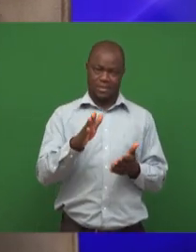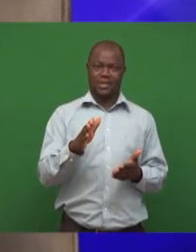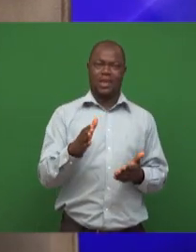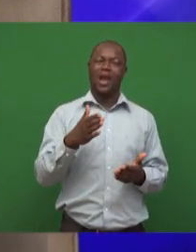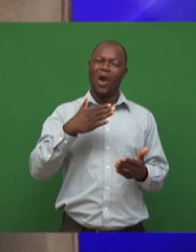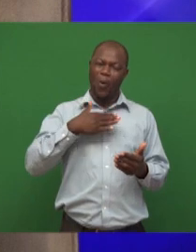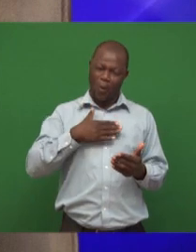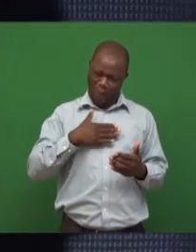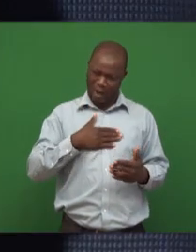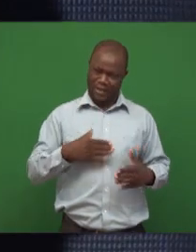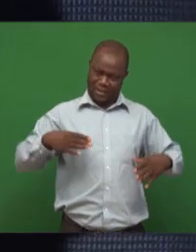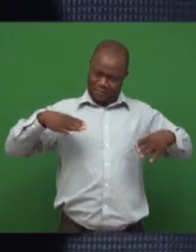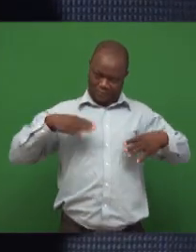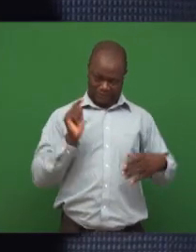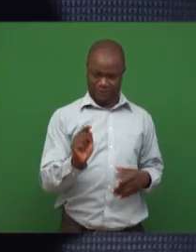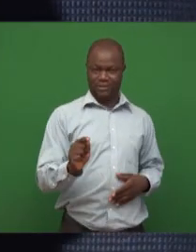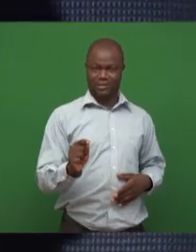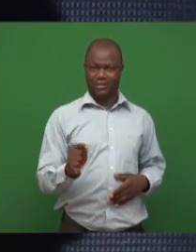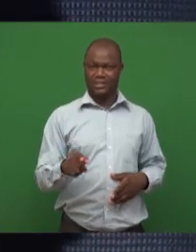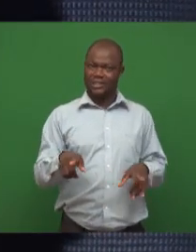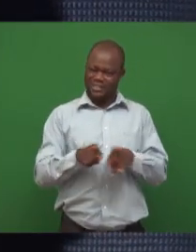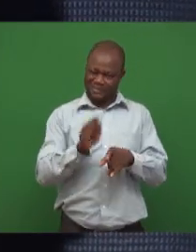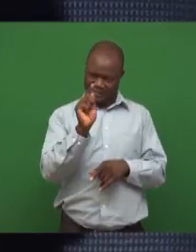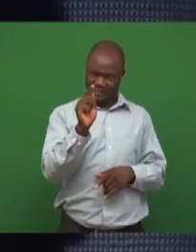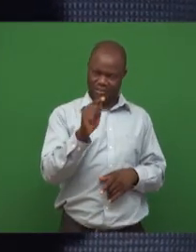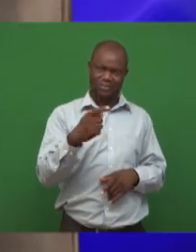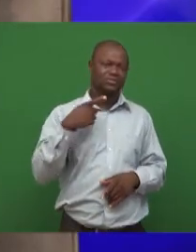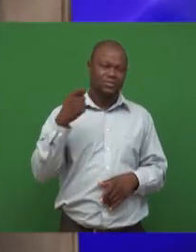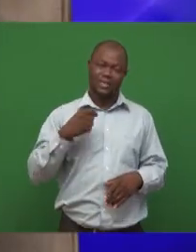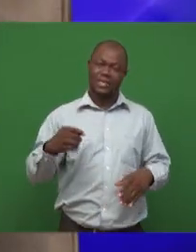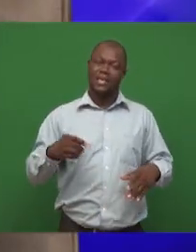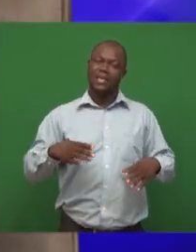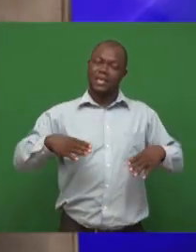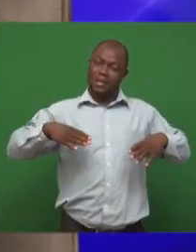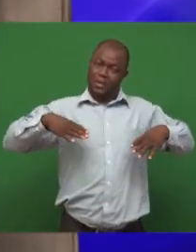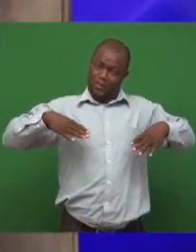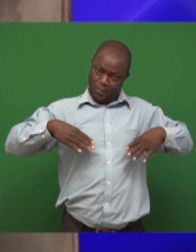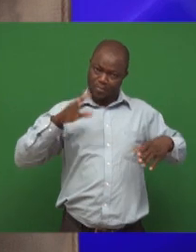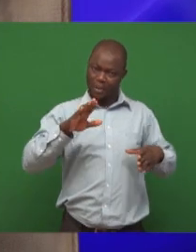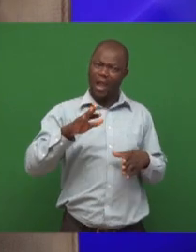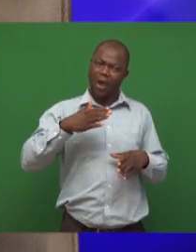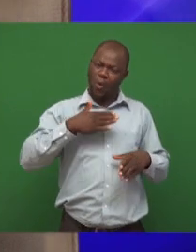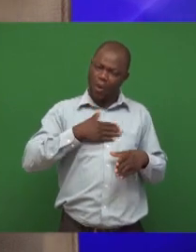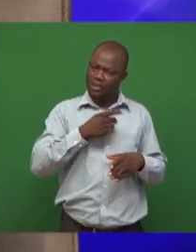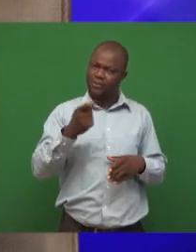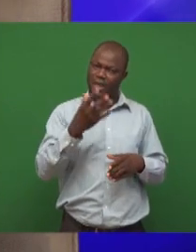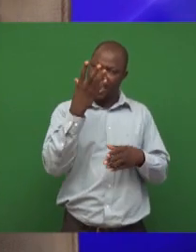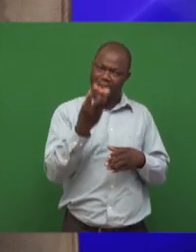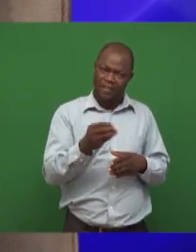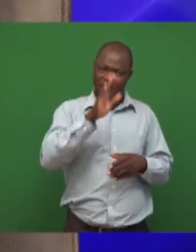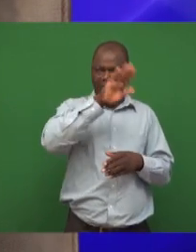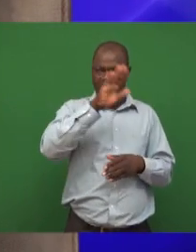iroro rinonzi best certificate. Ndozvakare gwaro rakakosha kana kuti hwaro hwekuti tizowana mamwe